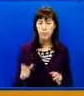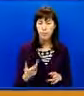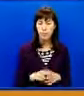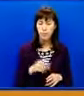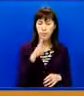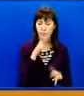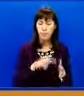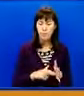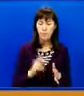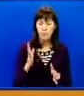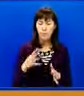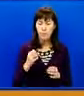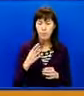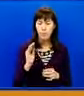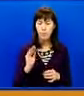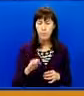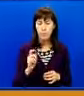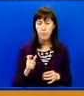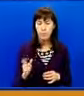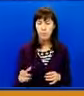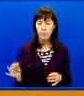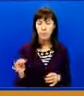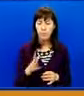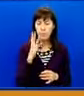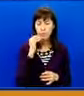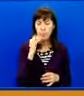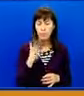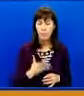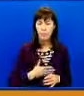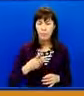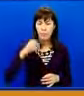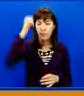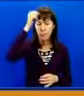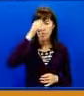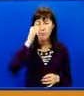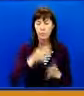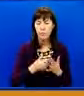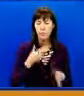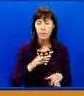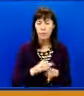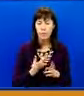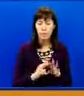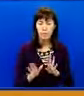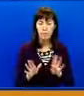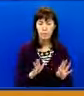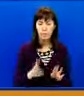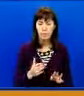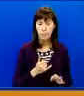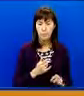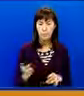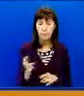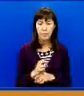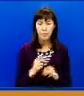году мы планируем, что будет около 15 тысяч. Так как в Алмате мы 2 месяца назад провели такую ярмарку, у нас